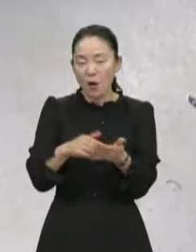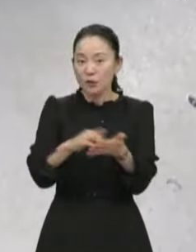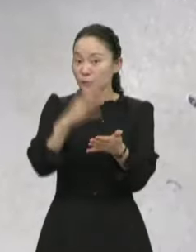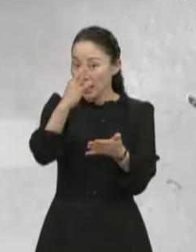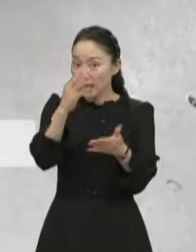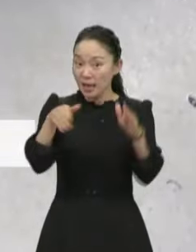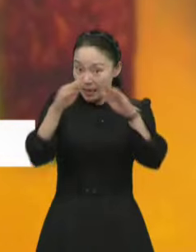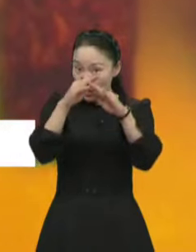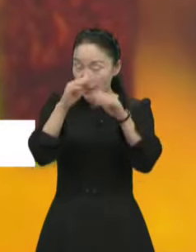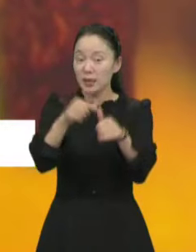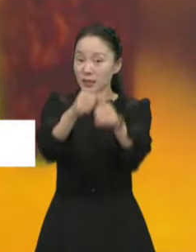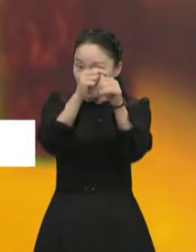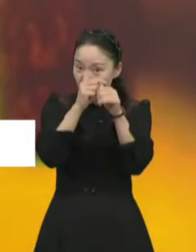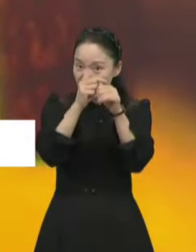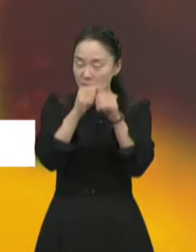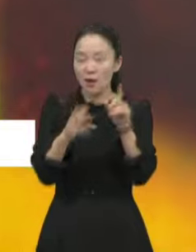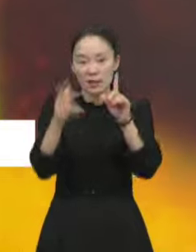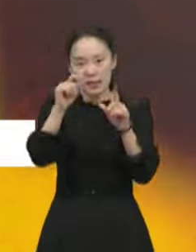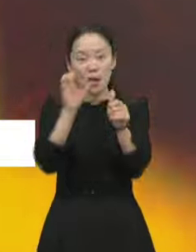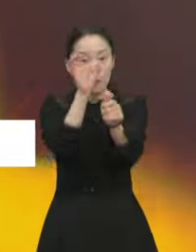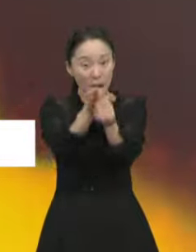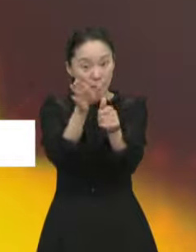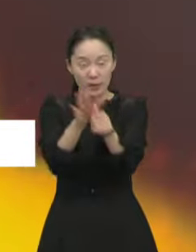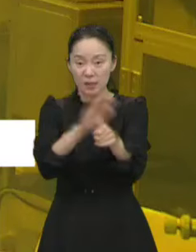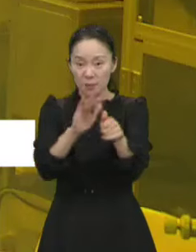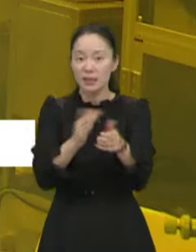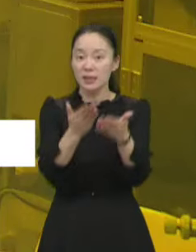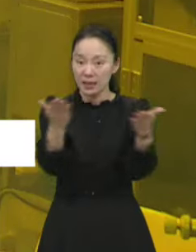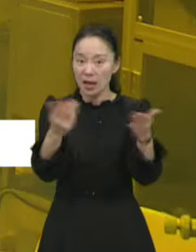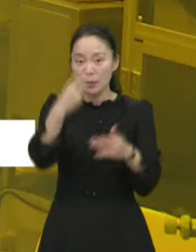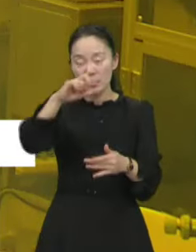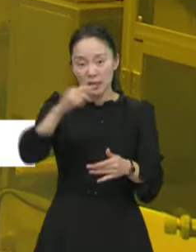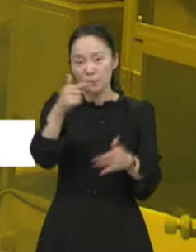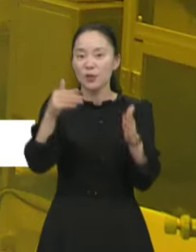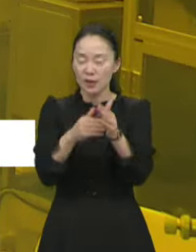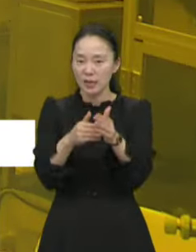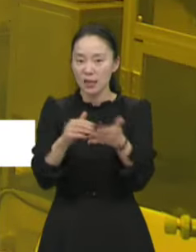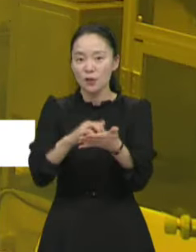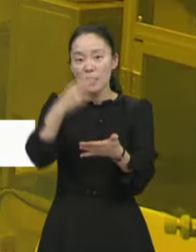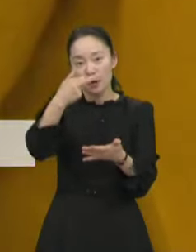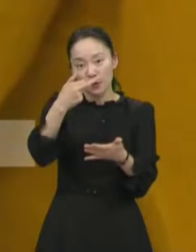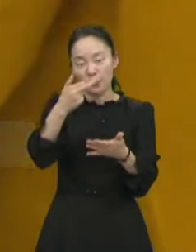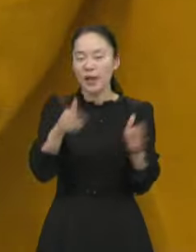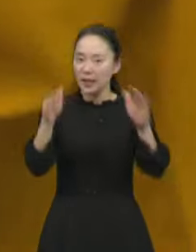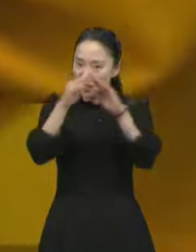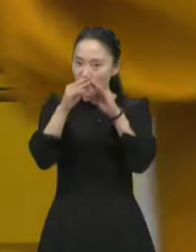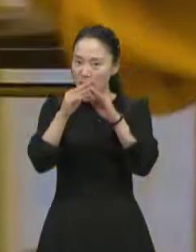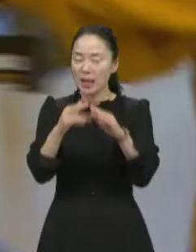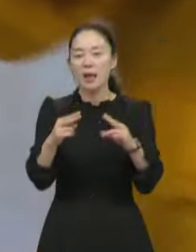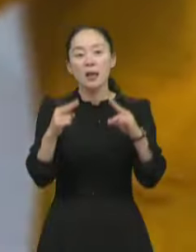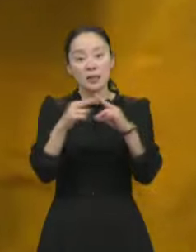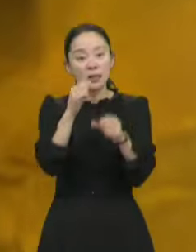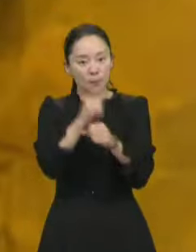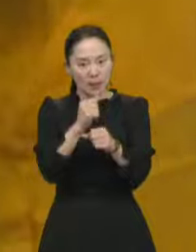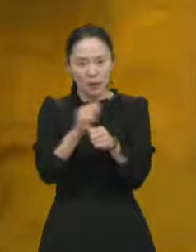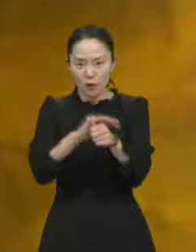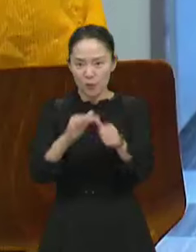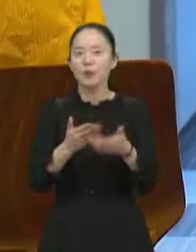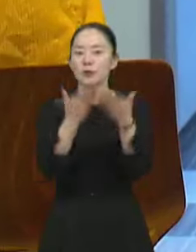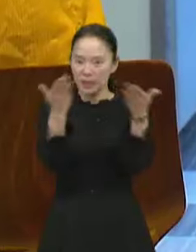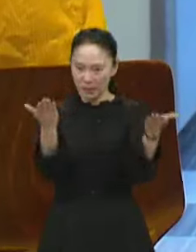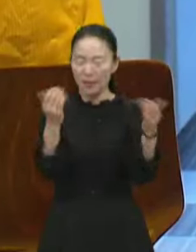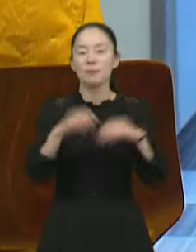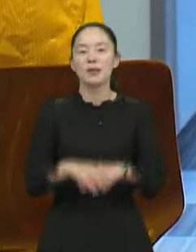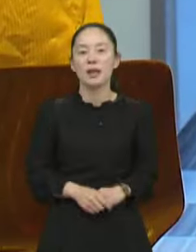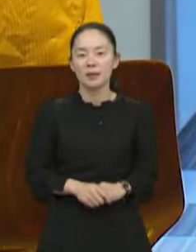선정해 1차 파운드리 서비스를 진행하며 2026년까지 모두 12개 기업의 칩 생산을 무료로 지원합니다.